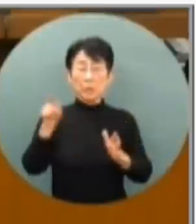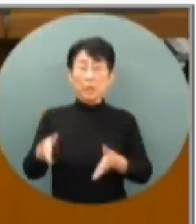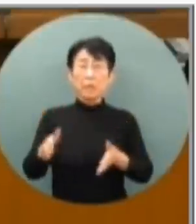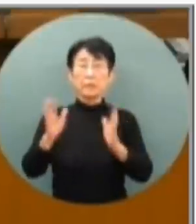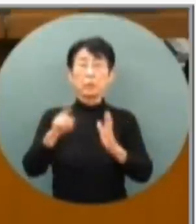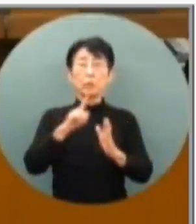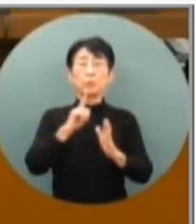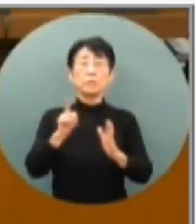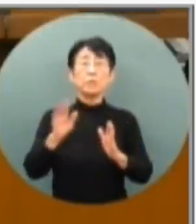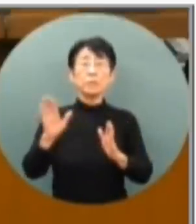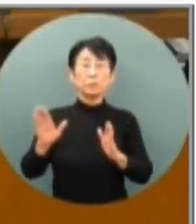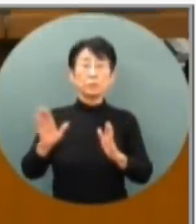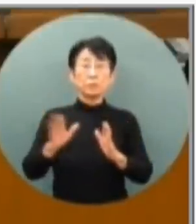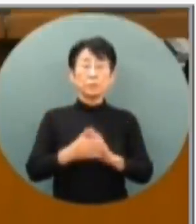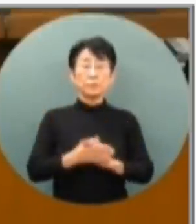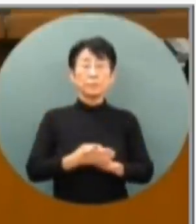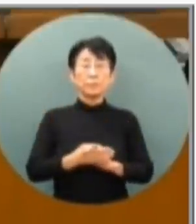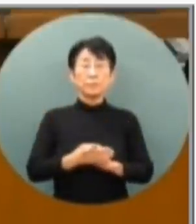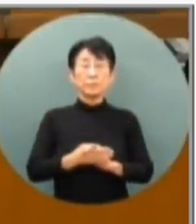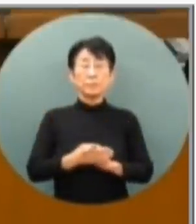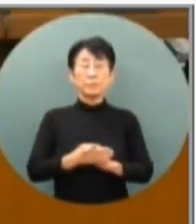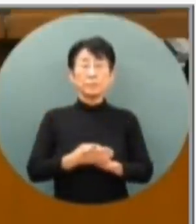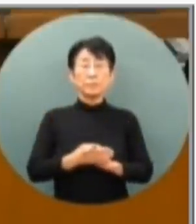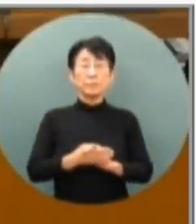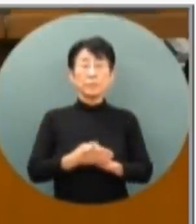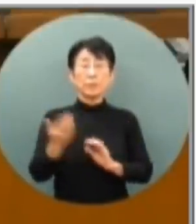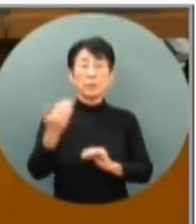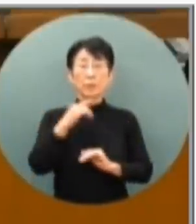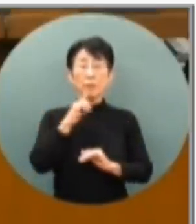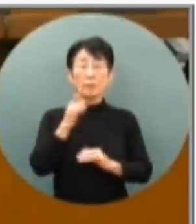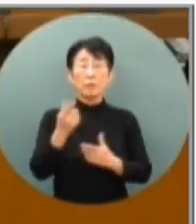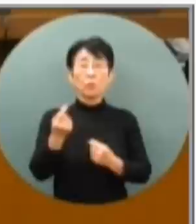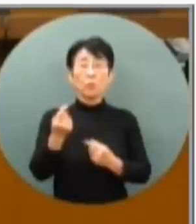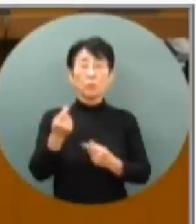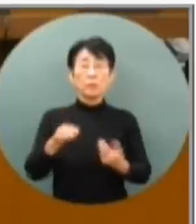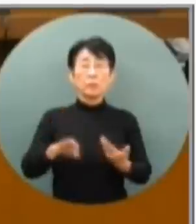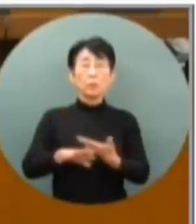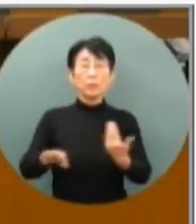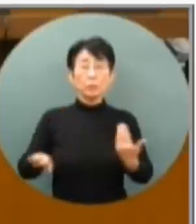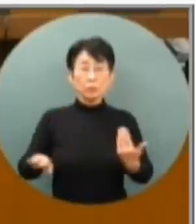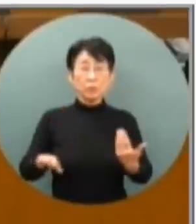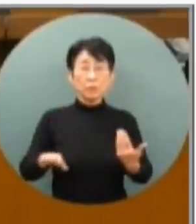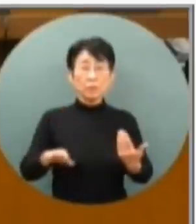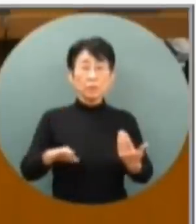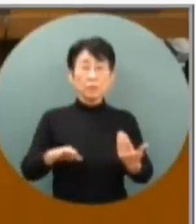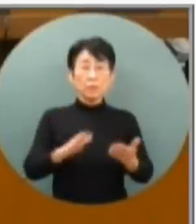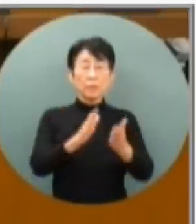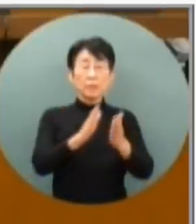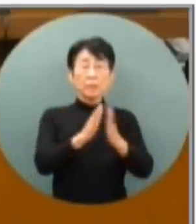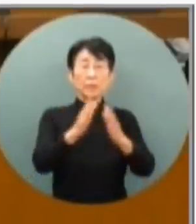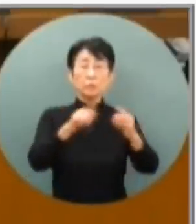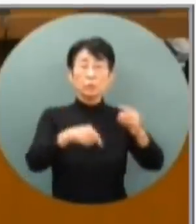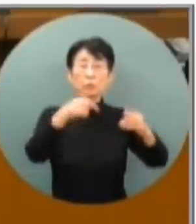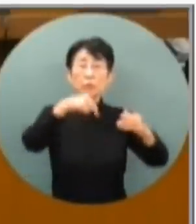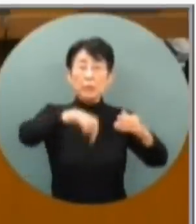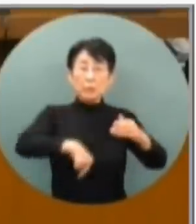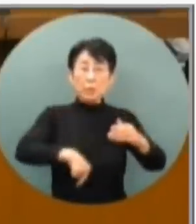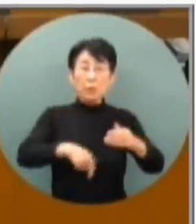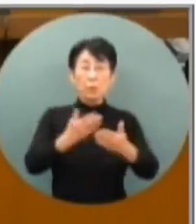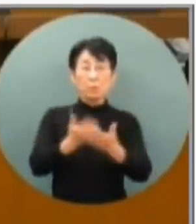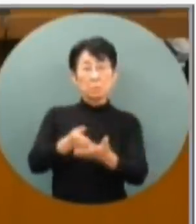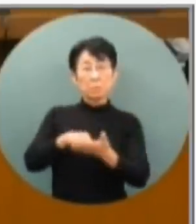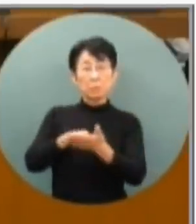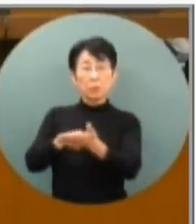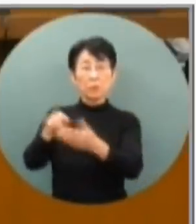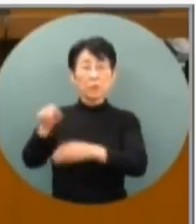ただいているところでありますし、先ほど申しましたようにそれとは別にですね、私どもなりにも独自に要請活動もさせていただいているというふうに